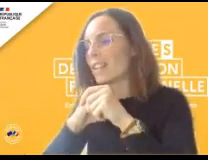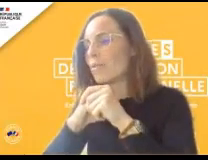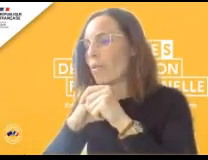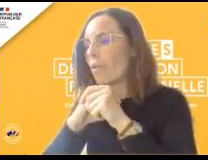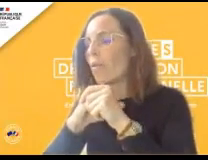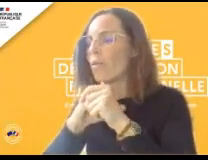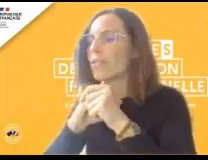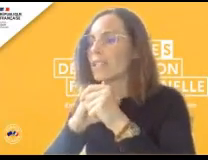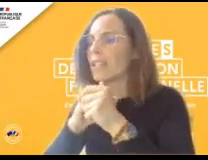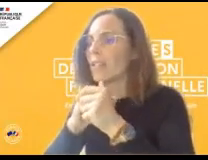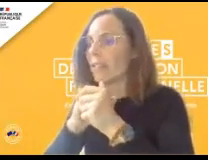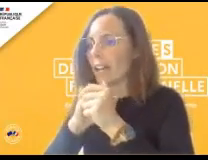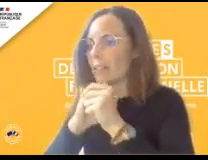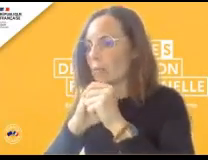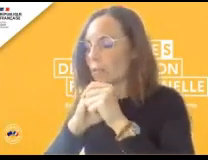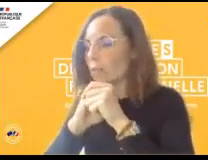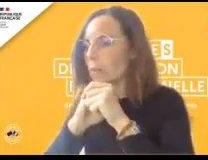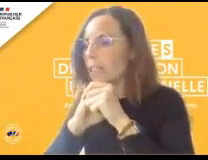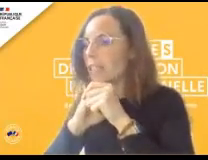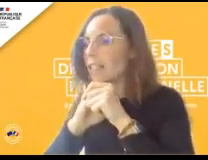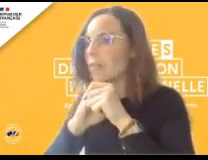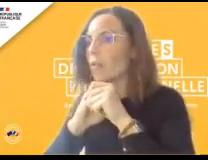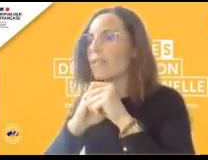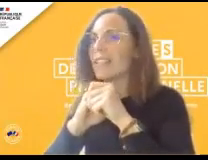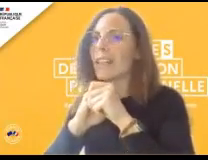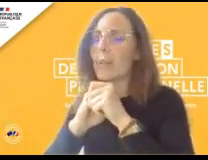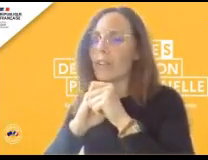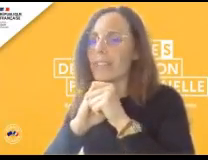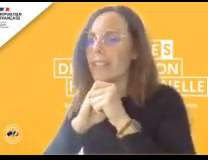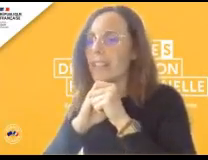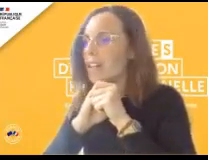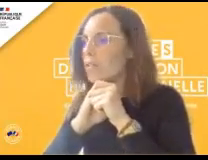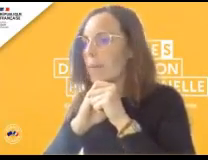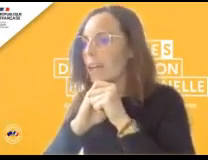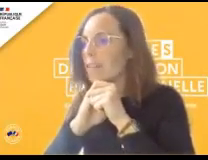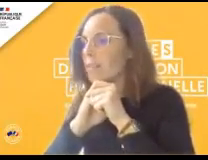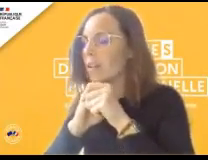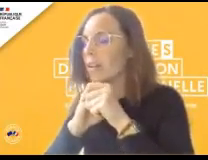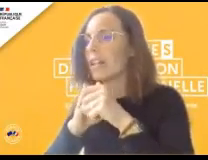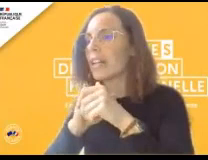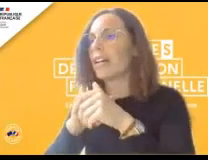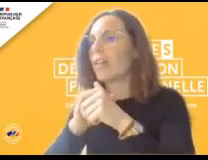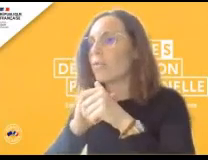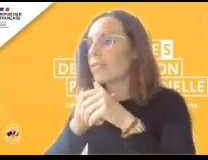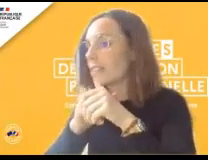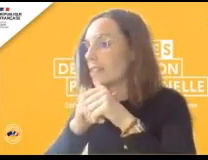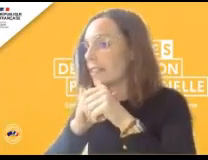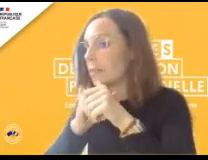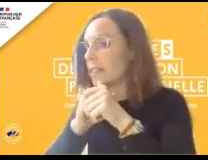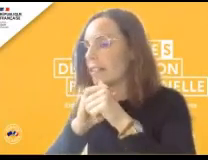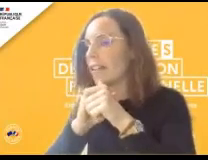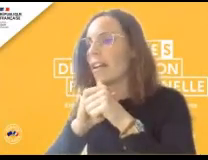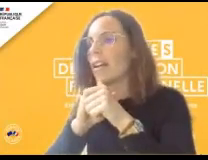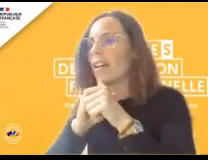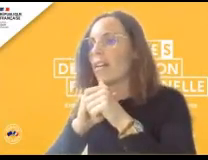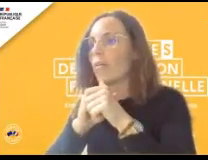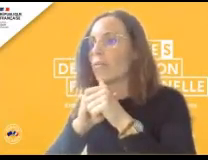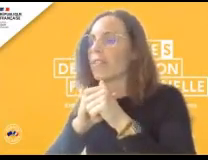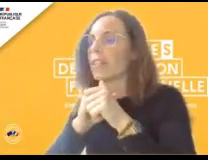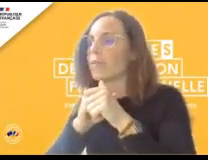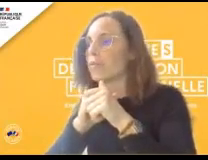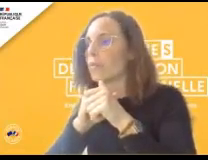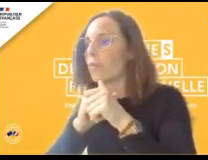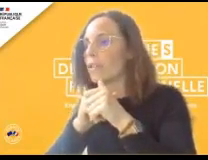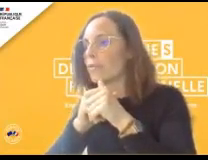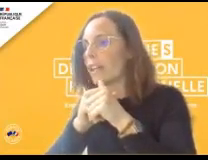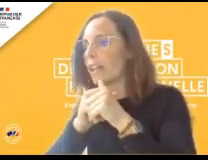pôle installation, conseiller création d'entreprise, conseiller apprentissage, par exemple, au sein des CIBC. Un